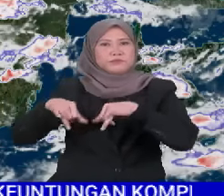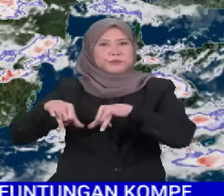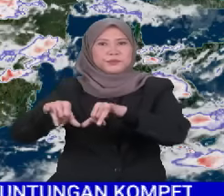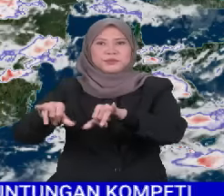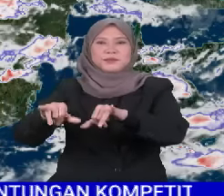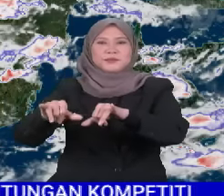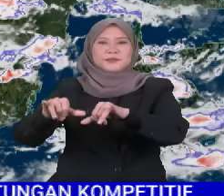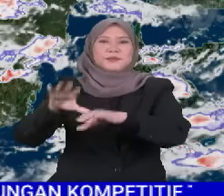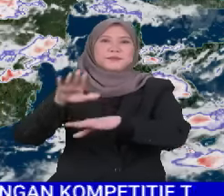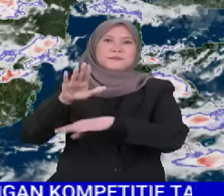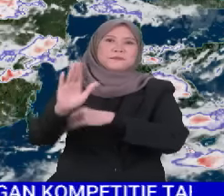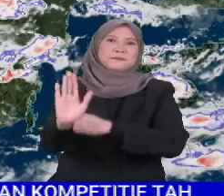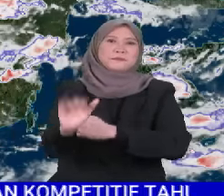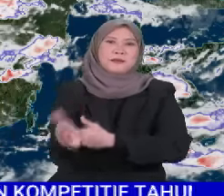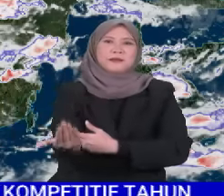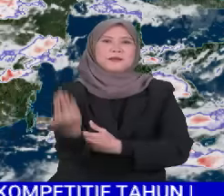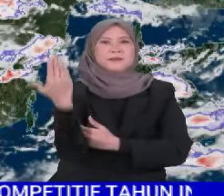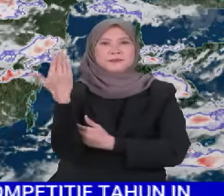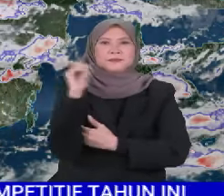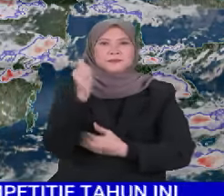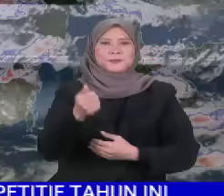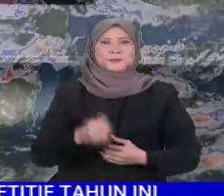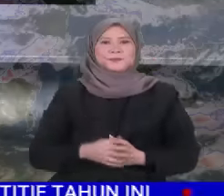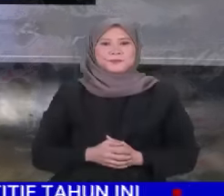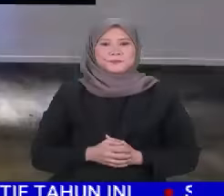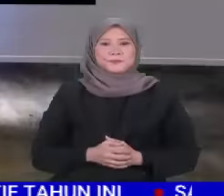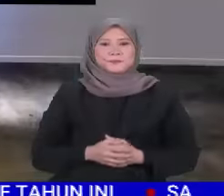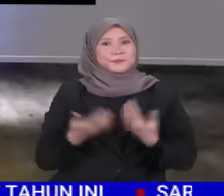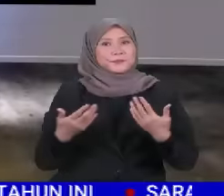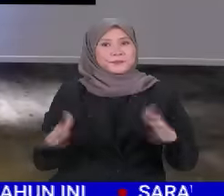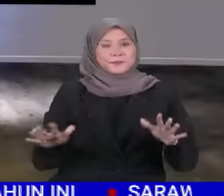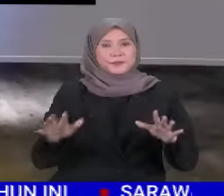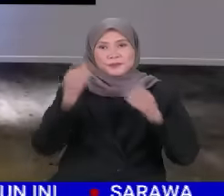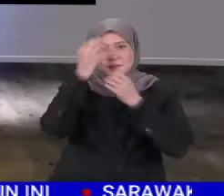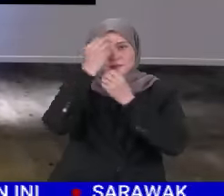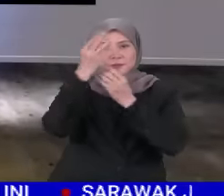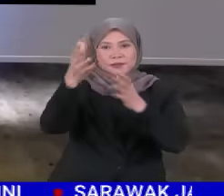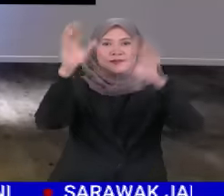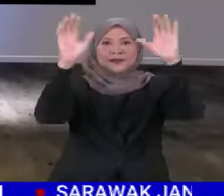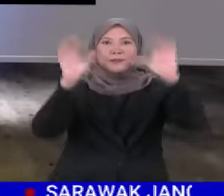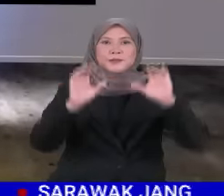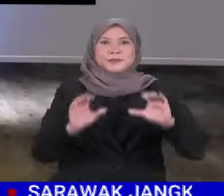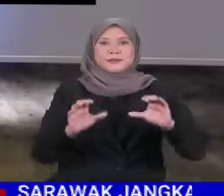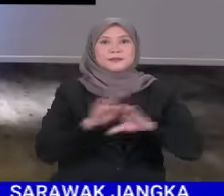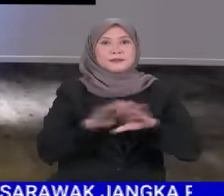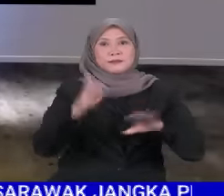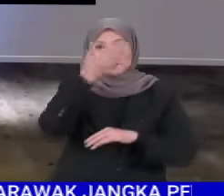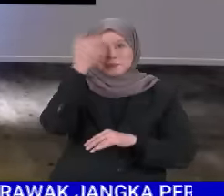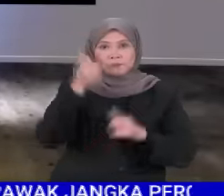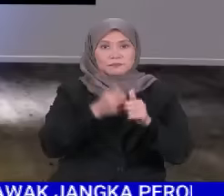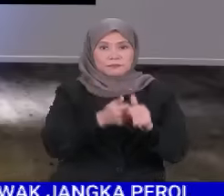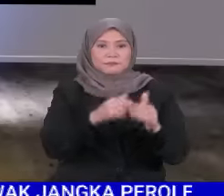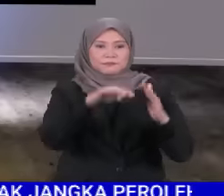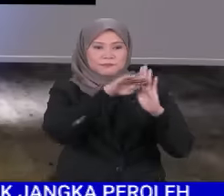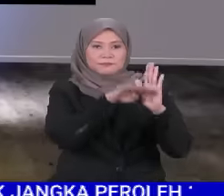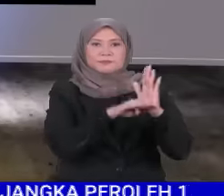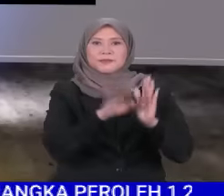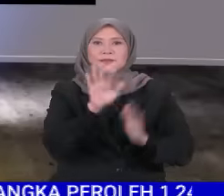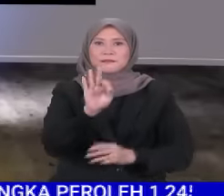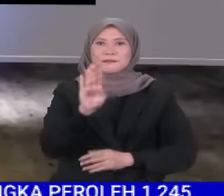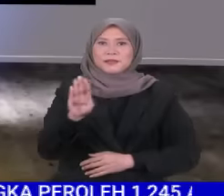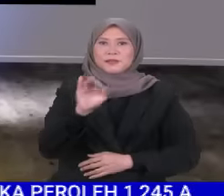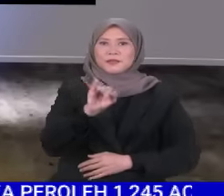sehingga ke pagi esok belah sekian saja informasi cuaca pada malam ini jangan lupa untuk ikuti kami di laman